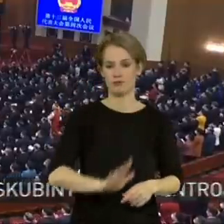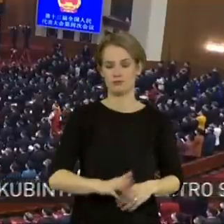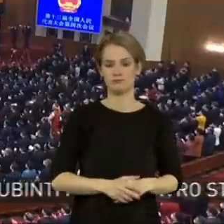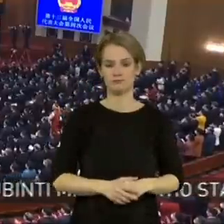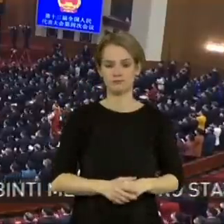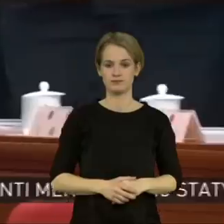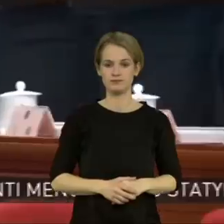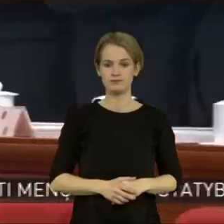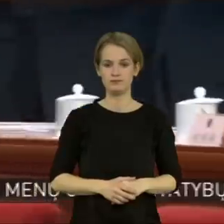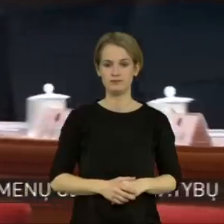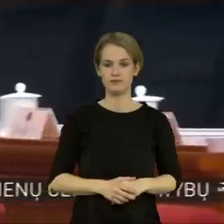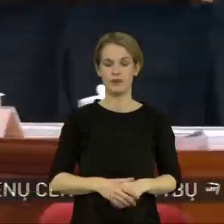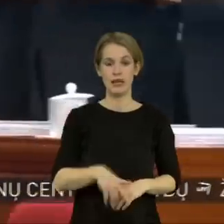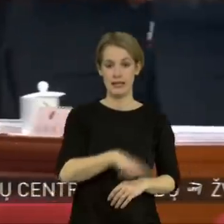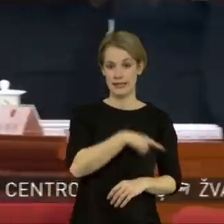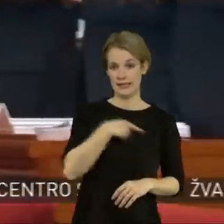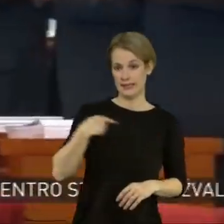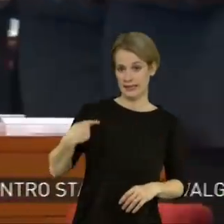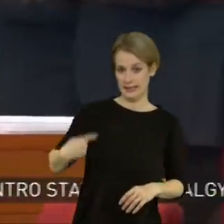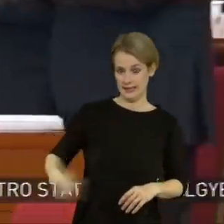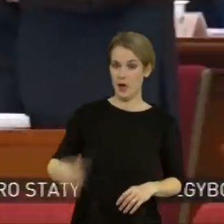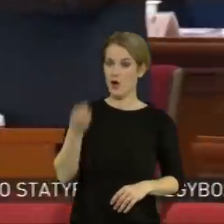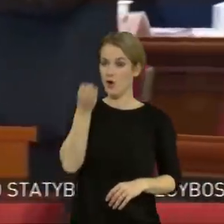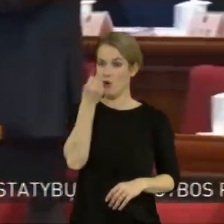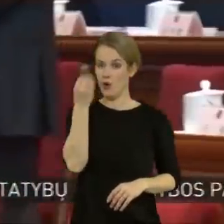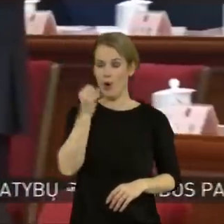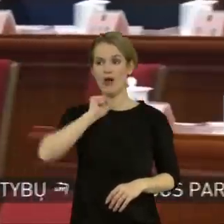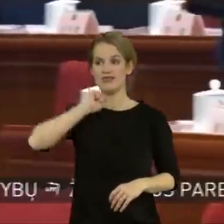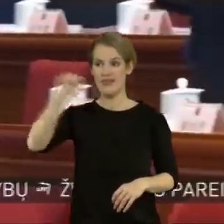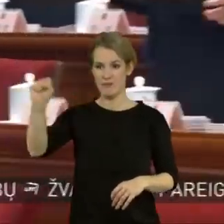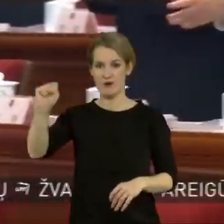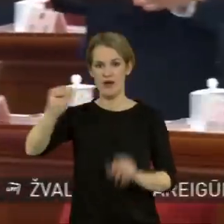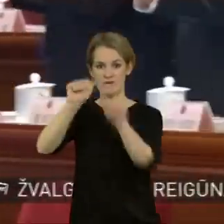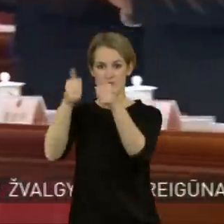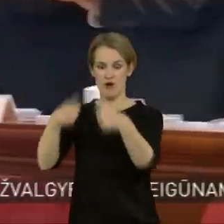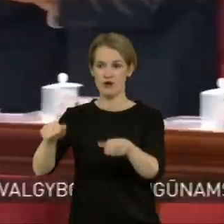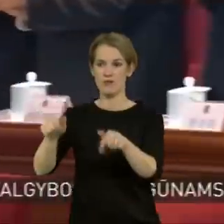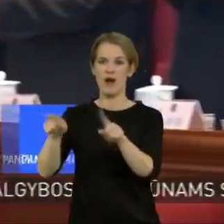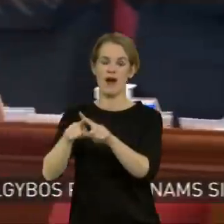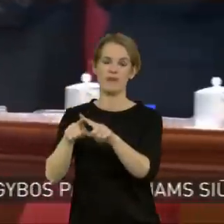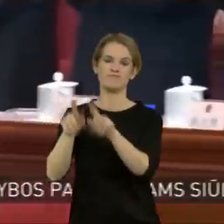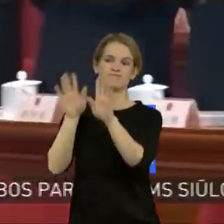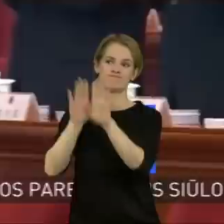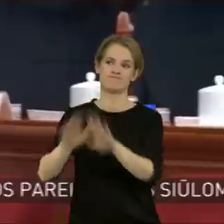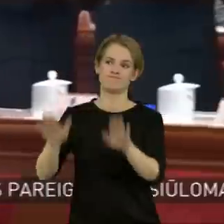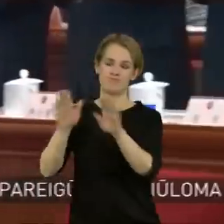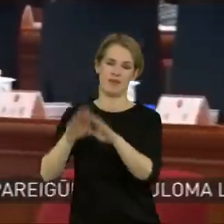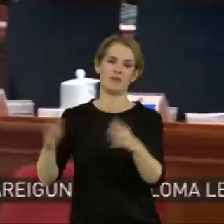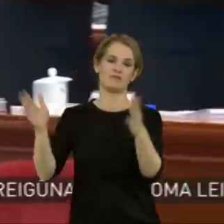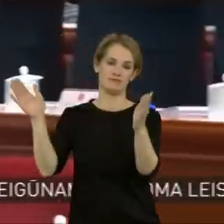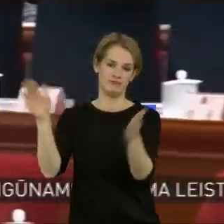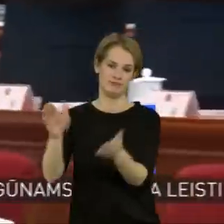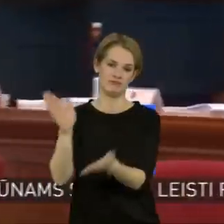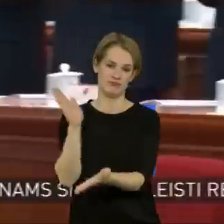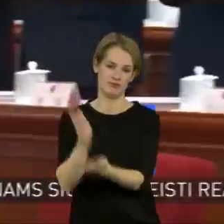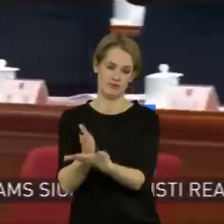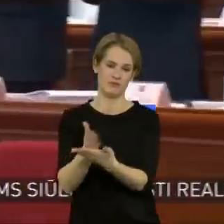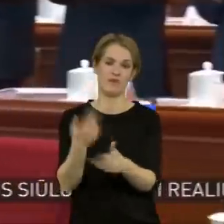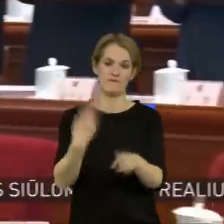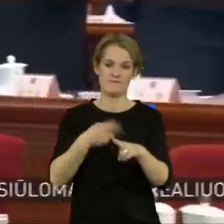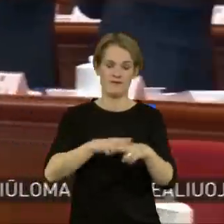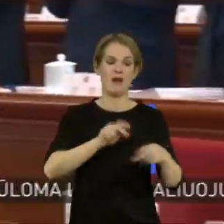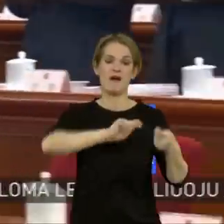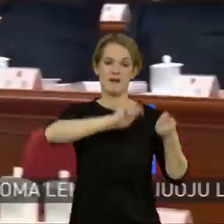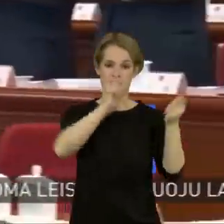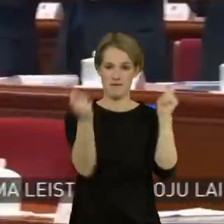Kinija toliau trypia Honkongo demokratinės viltis ir skelbia teoriškai autonominio miesto leidžiamosios valdžios reformą. Jie vietos